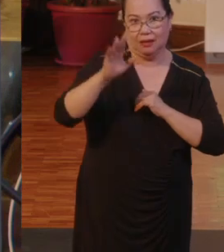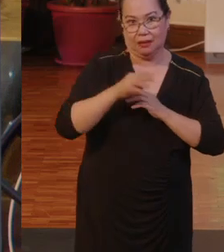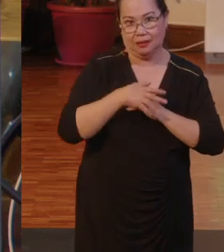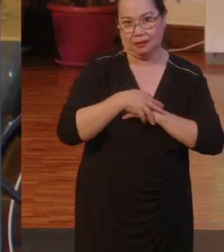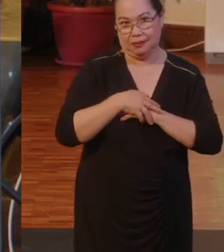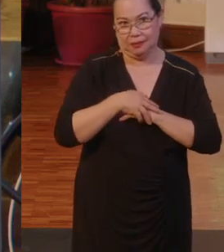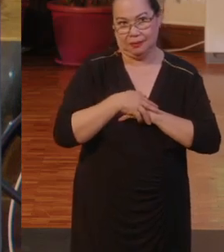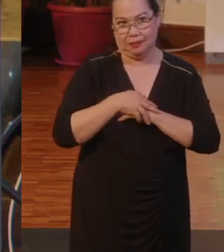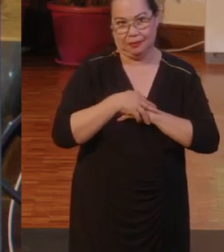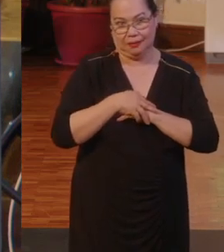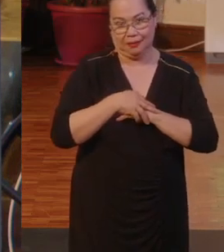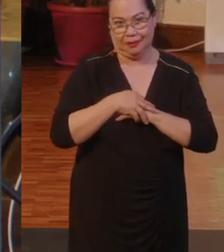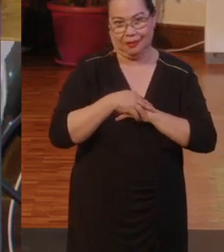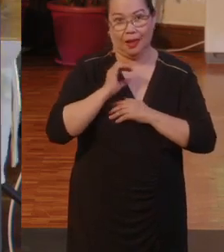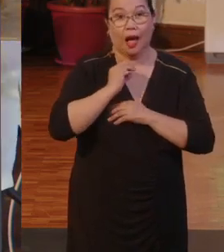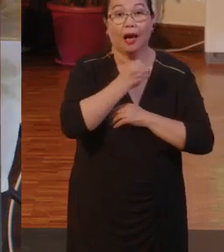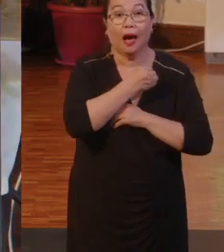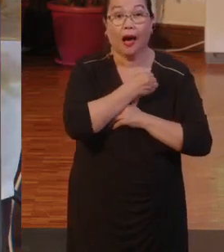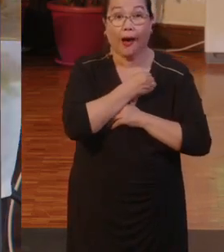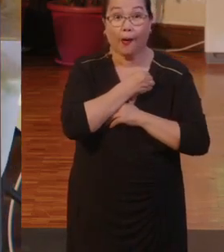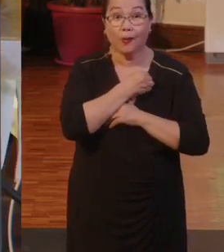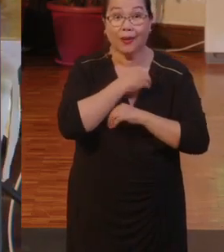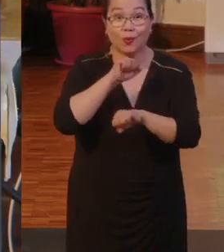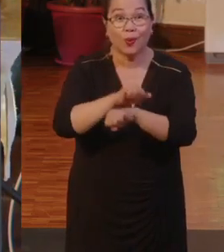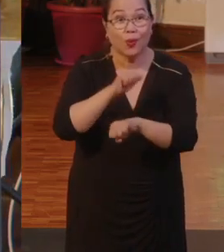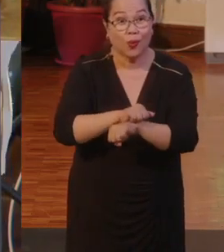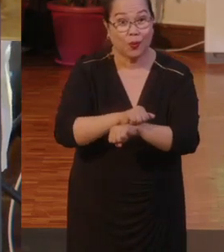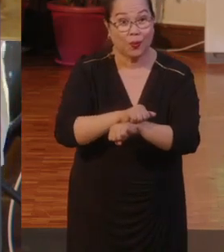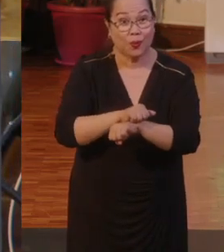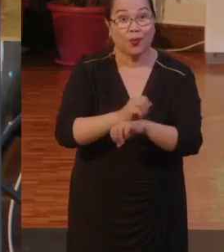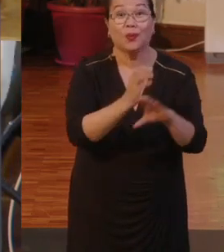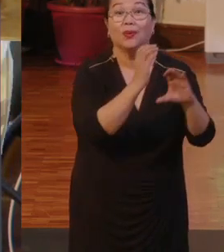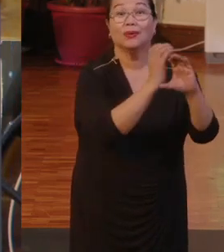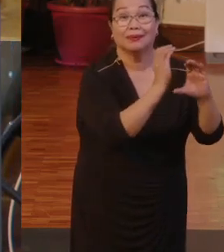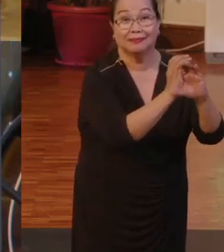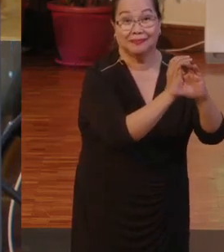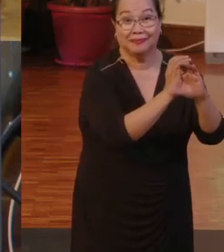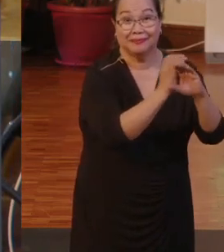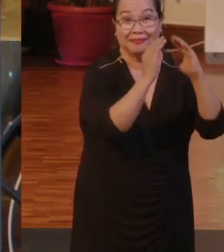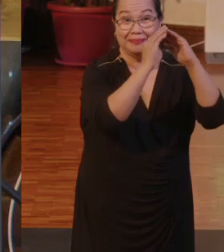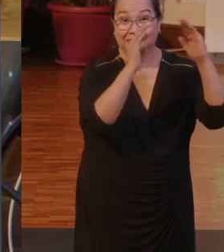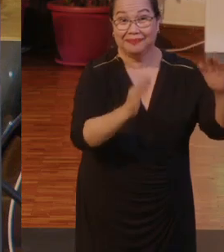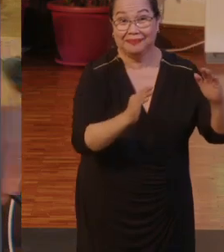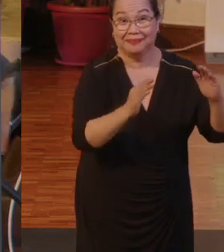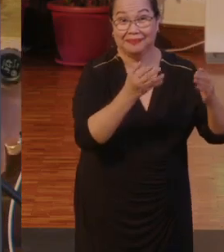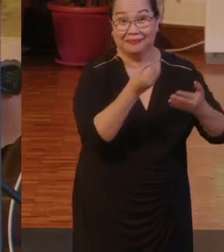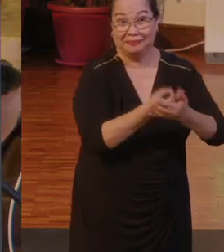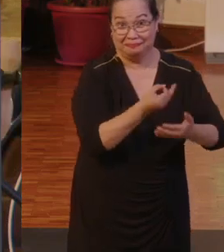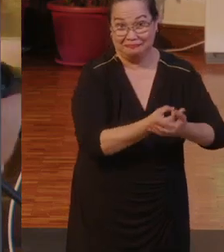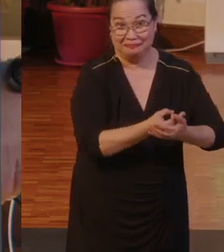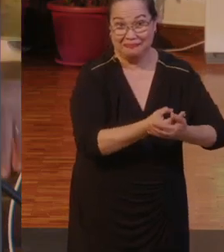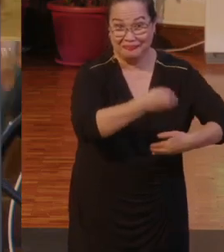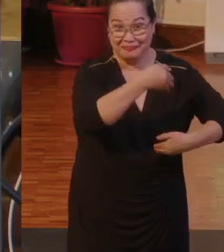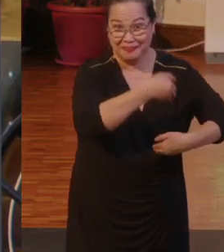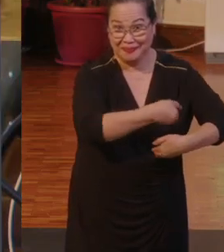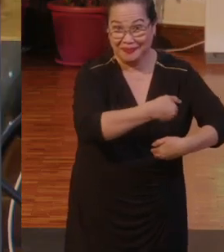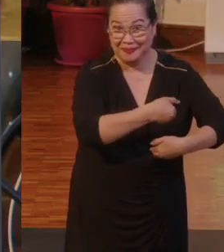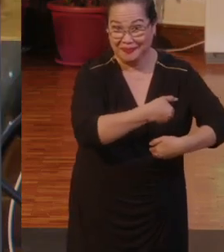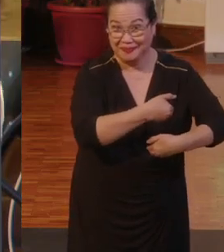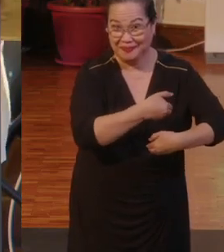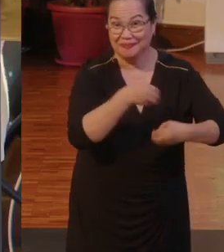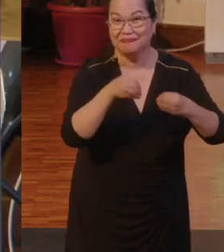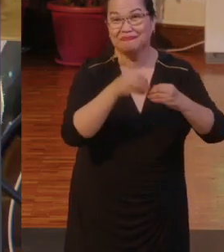ang ating kasama at kalakasan sa ating pakikibaka, sa ating buhay Kristiyano. Napakahirap ng